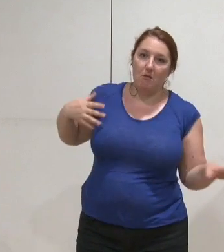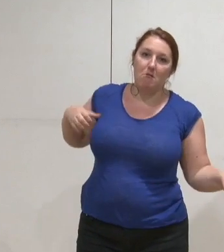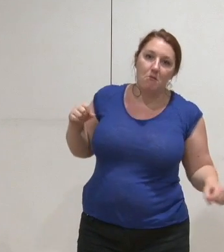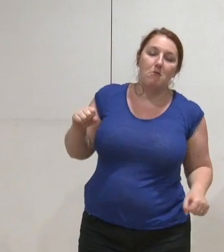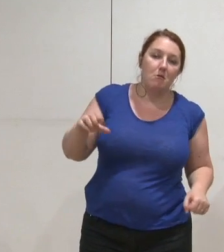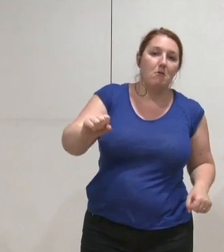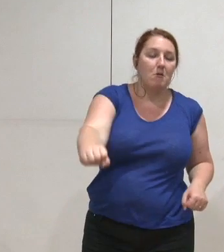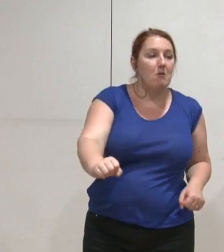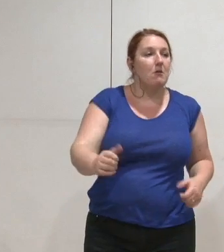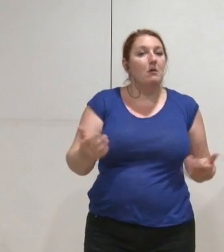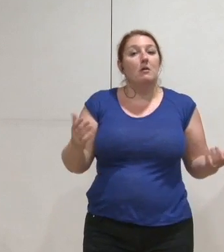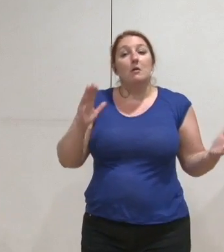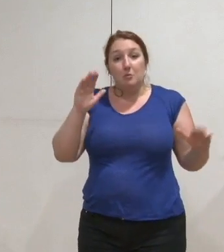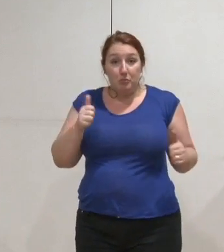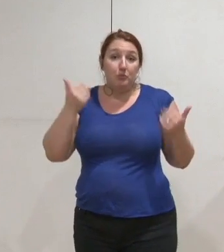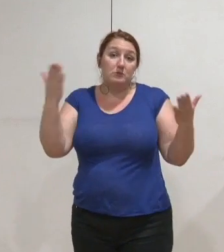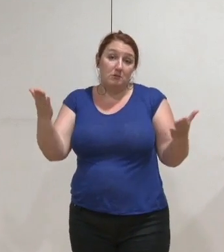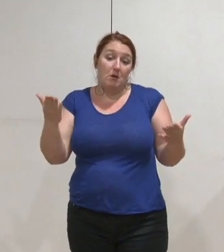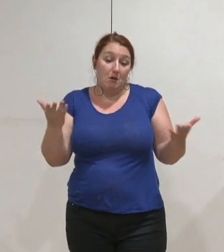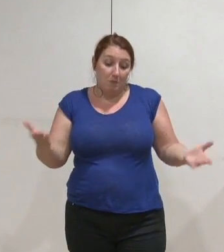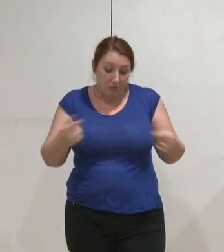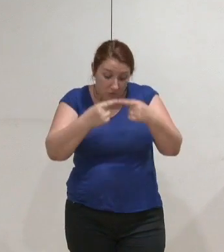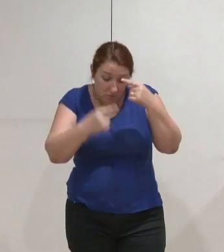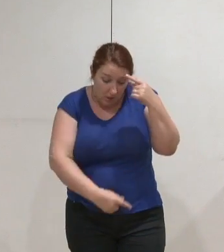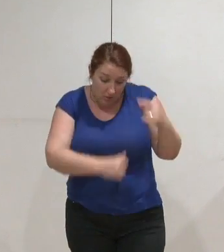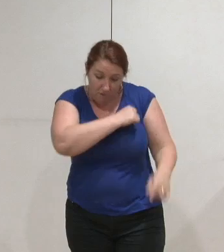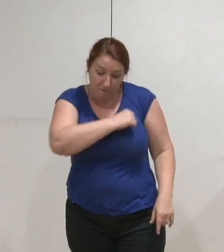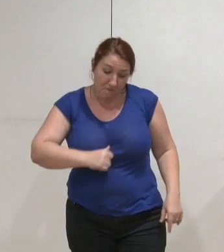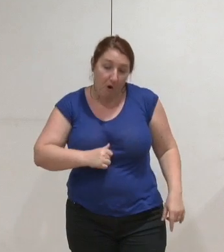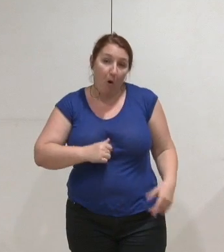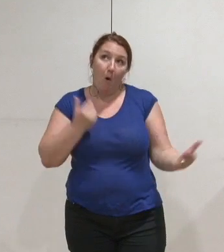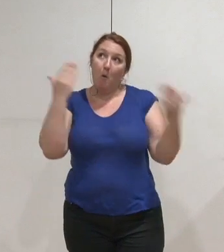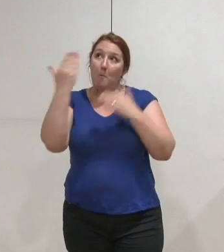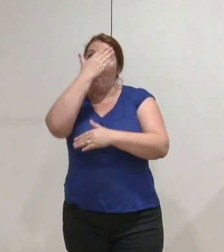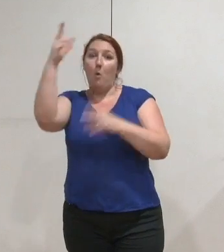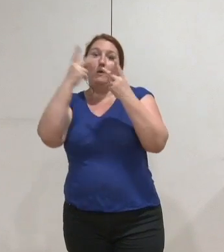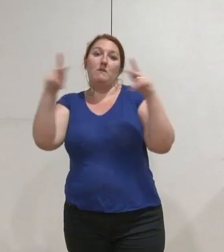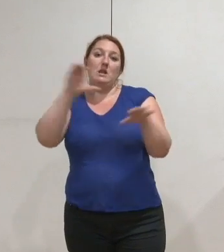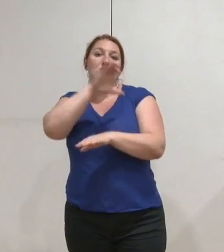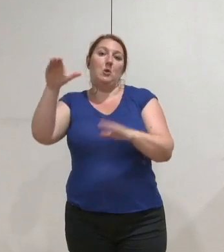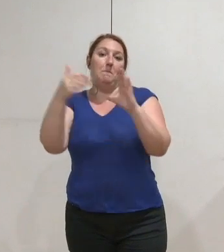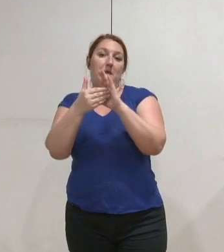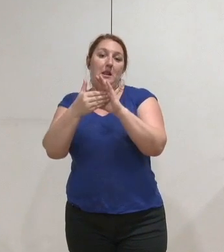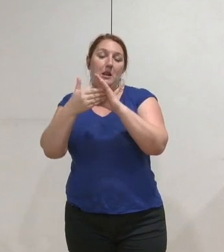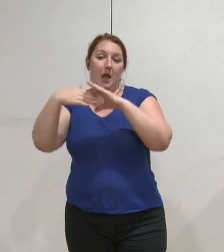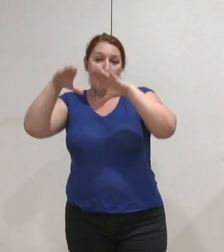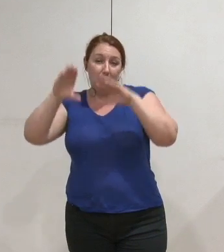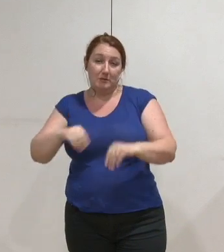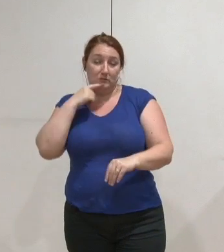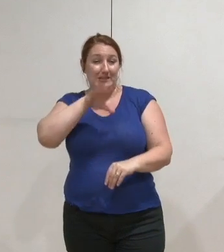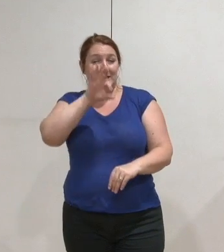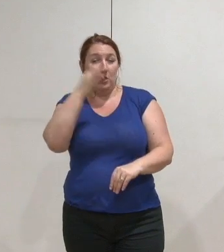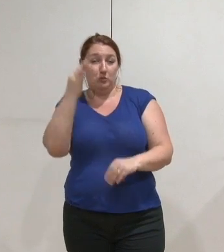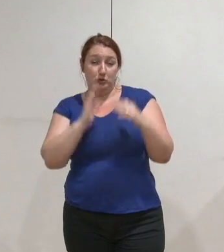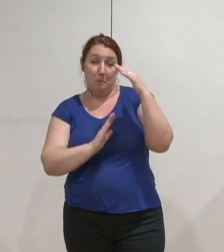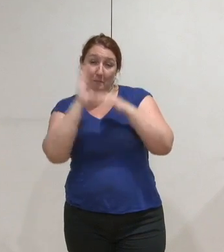fois notre dette soit parmi les plus importantes des villes de plus de 100000 habitants plus de 50 % au-dessus de la moyenne que